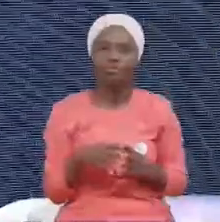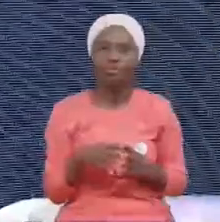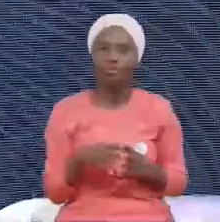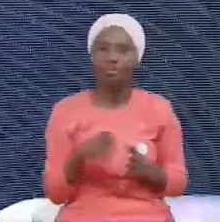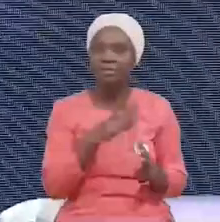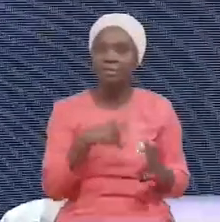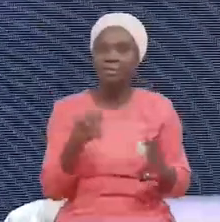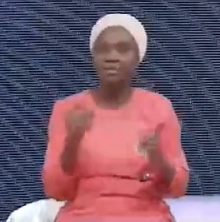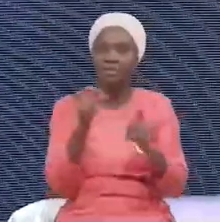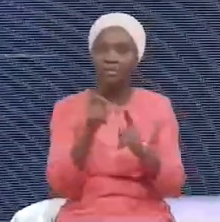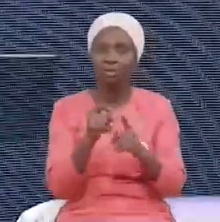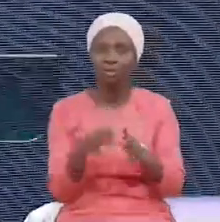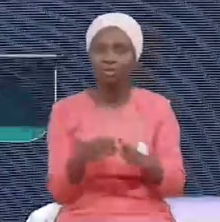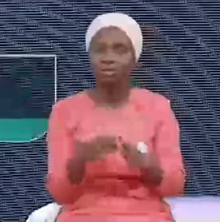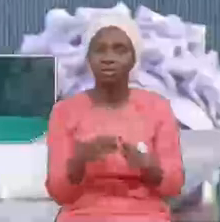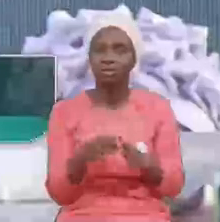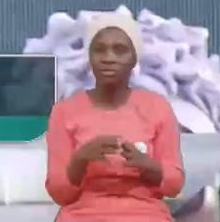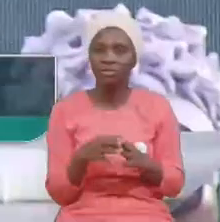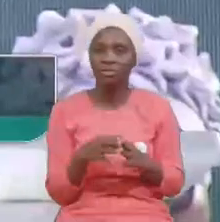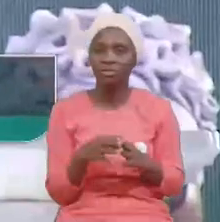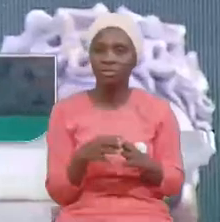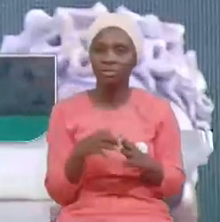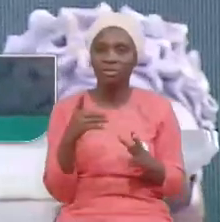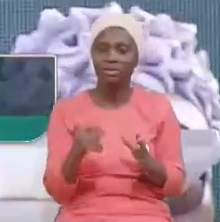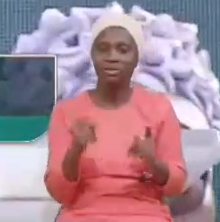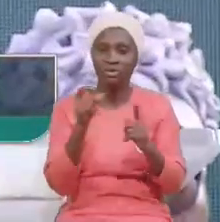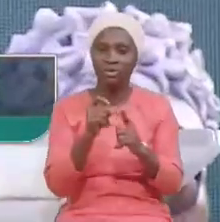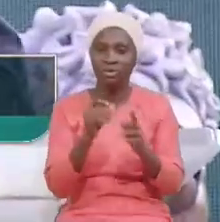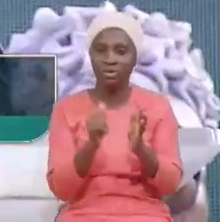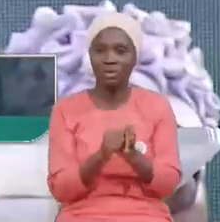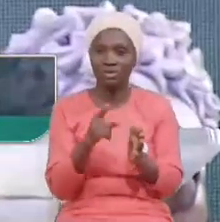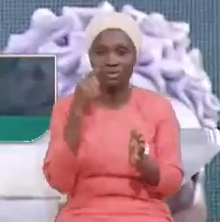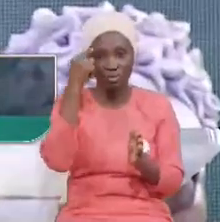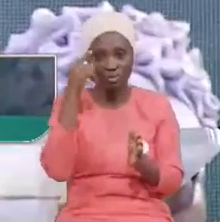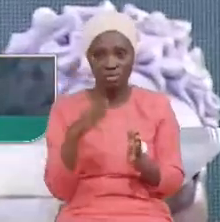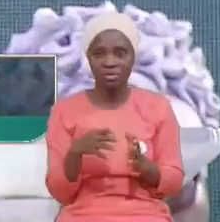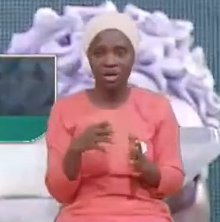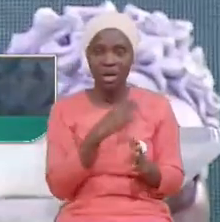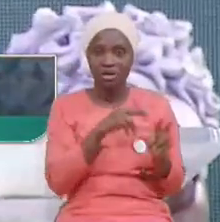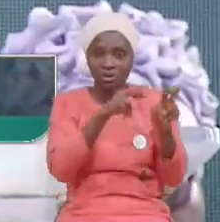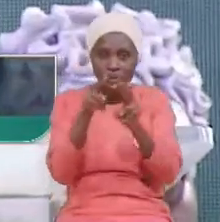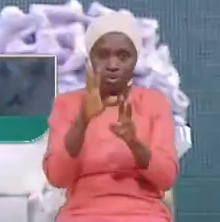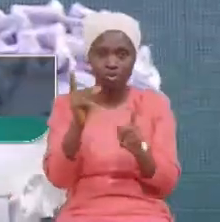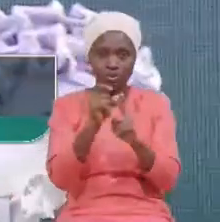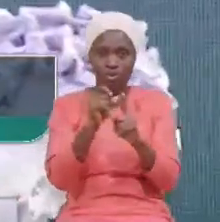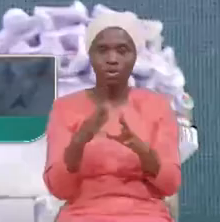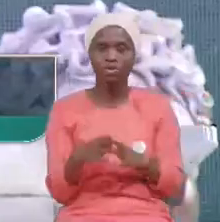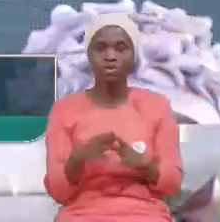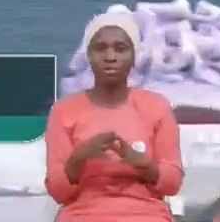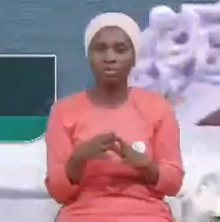quand tu veilles sur tes paroles, veille sur tes voix. Comme tu veilles sur tes paroles,